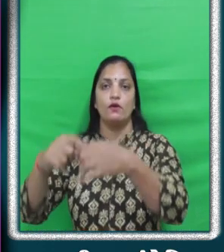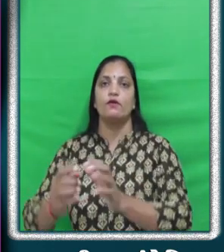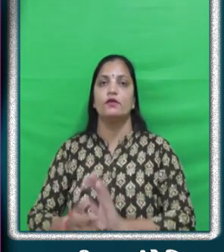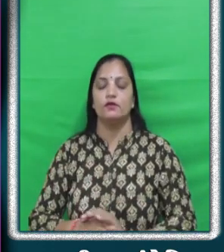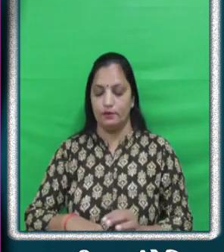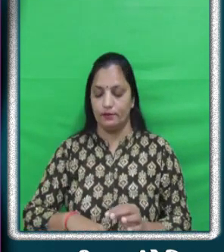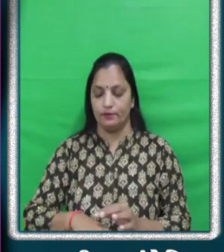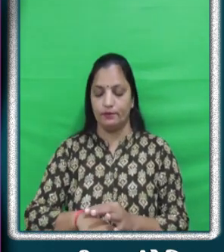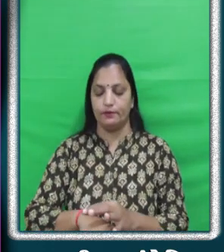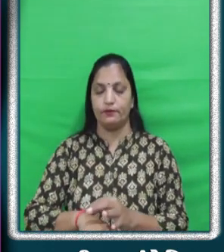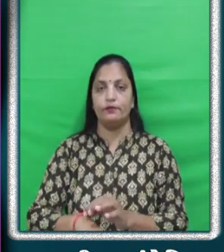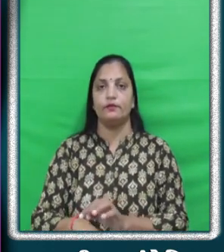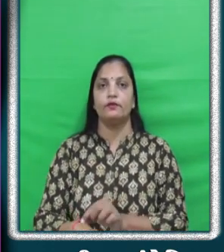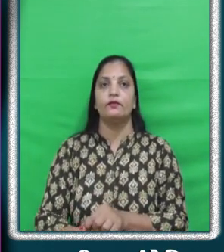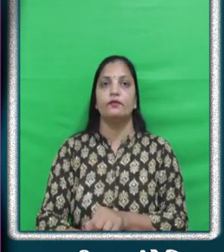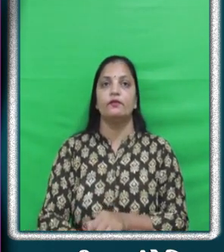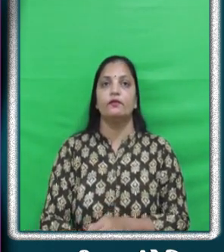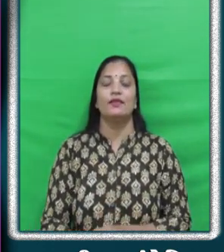પ્રશ્ન,